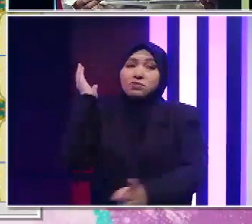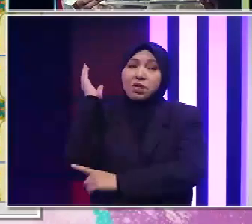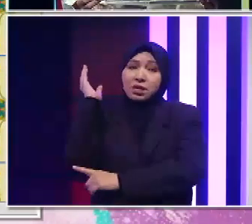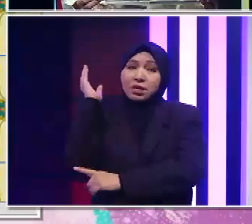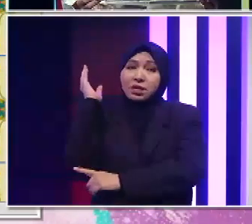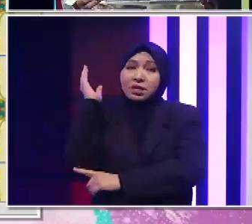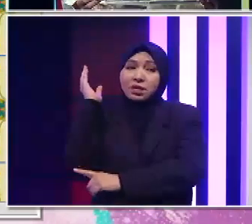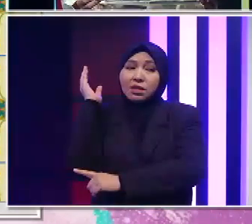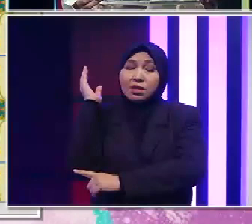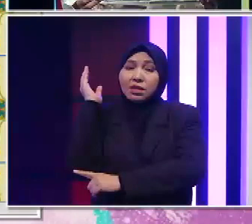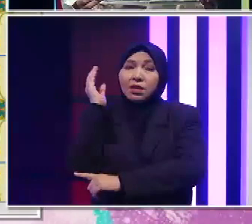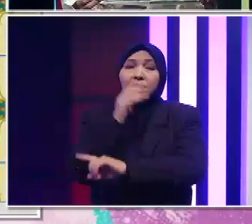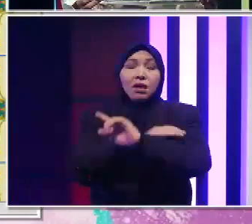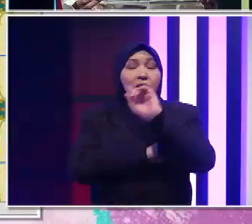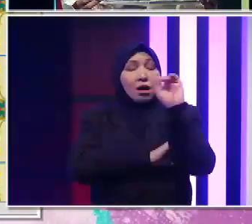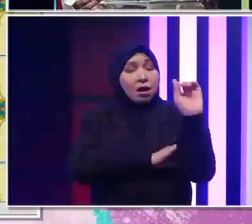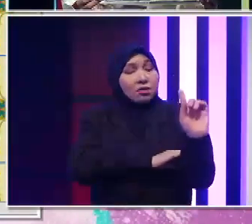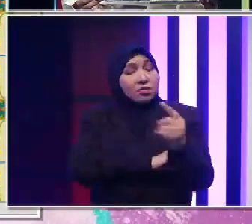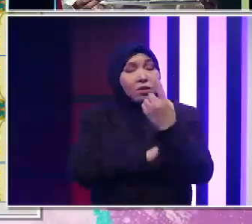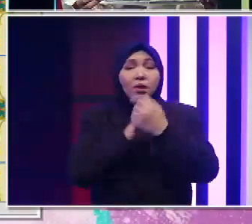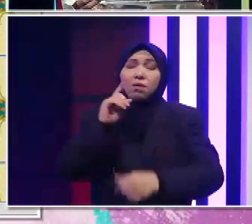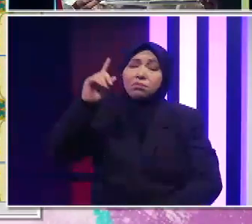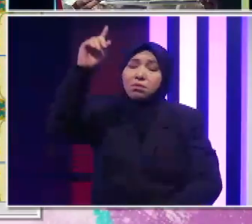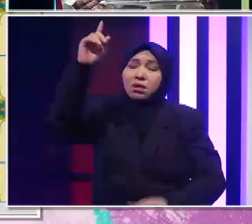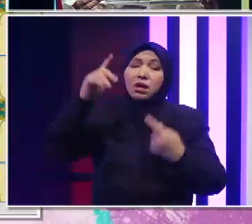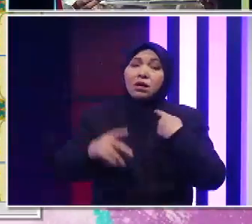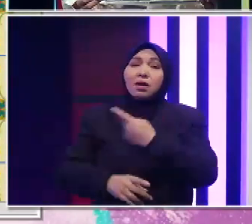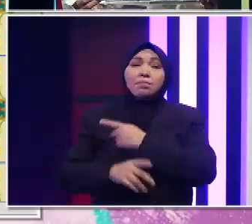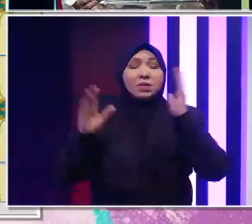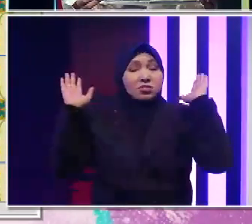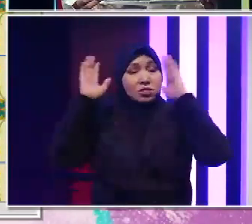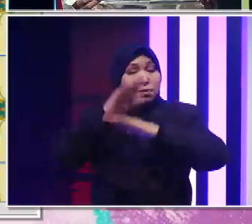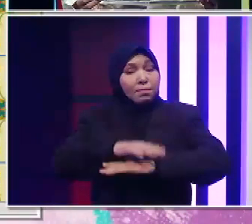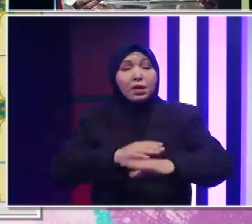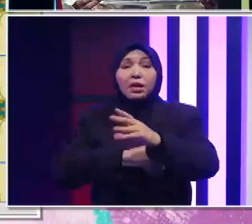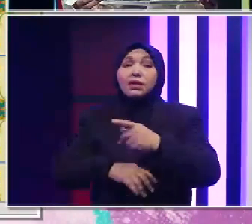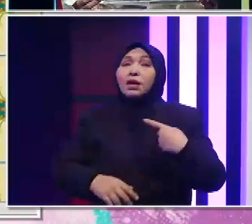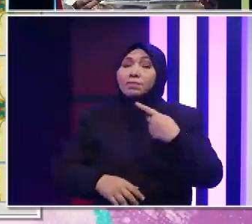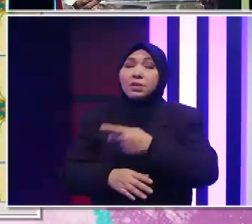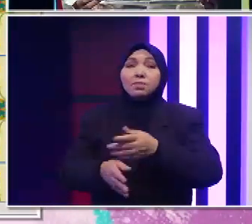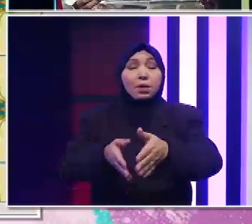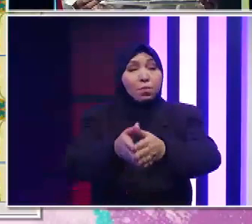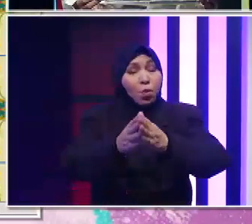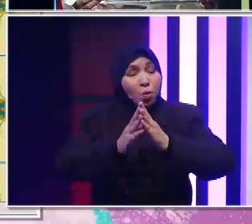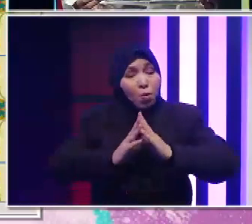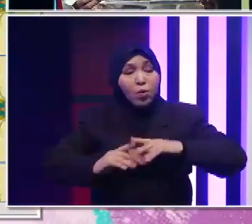Kim iyyaka na'budu wa iyyaka nastain